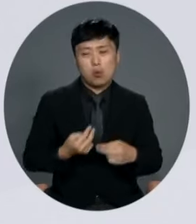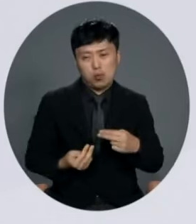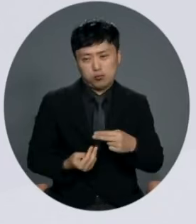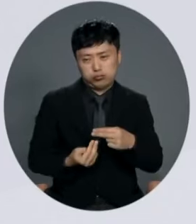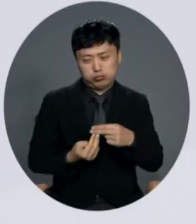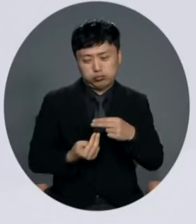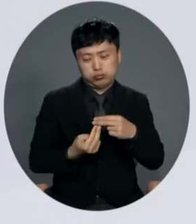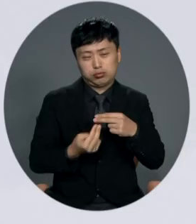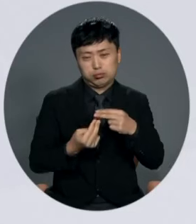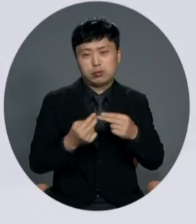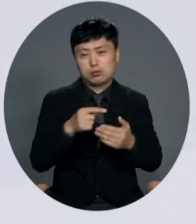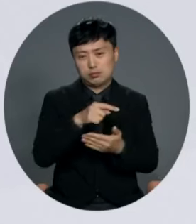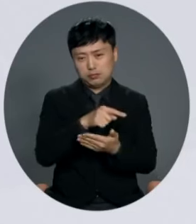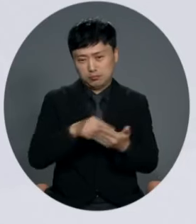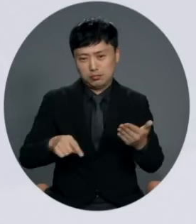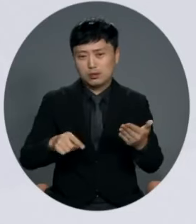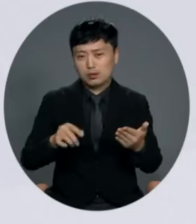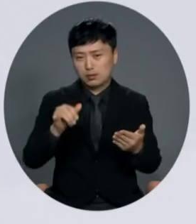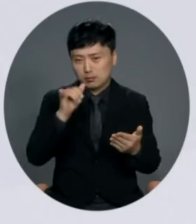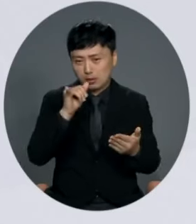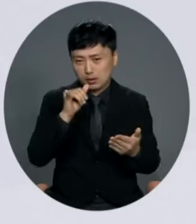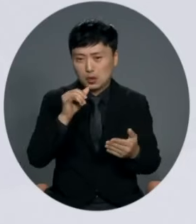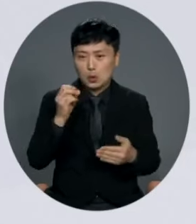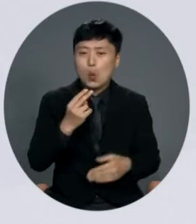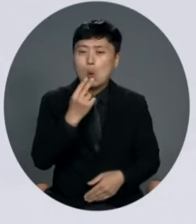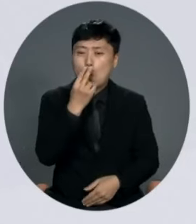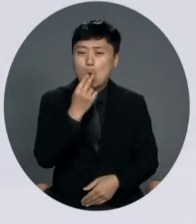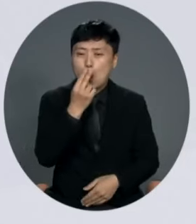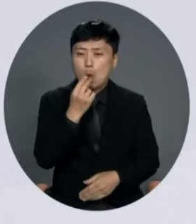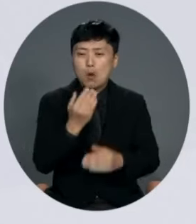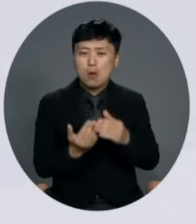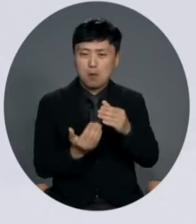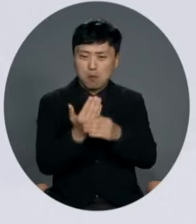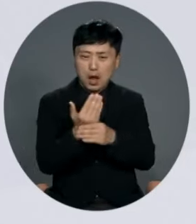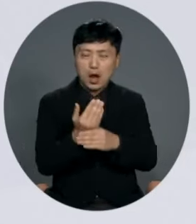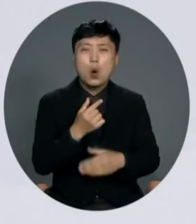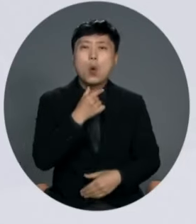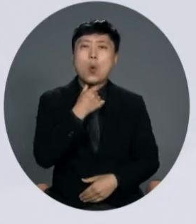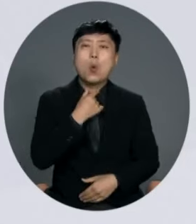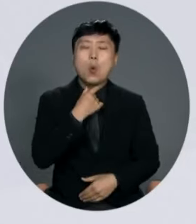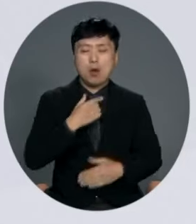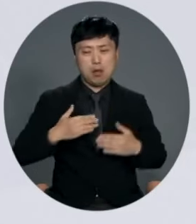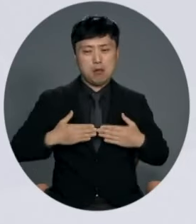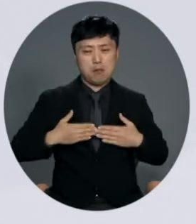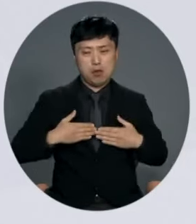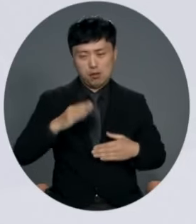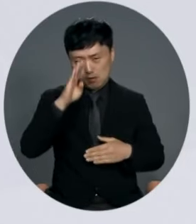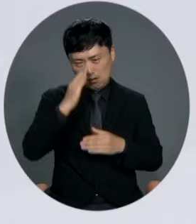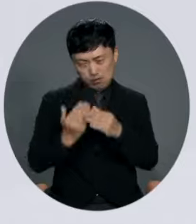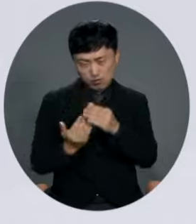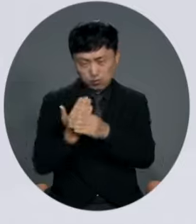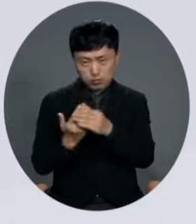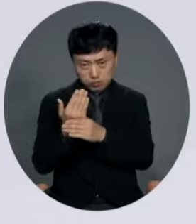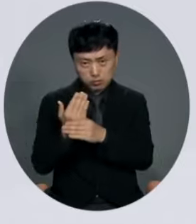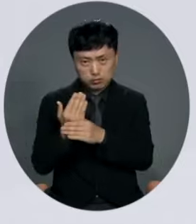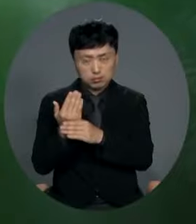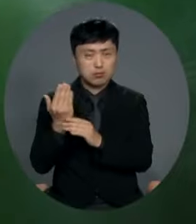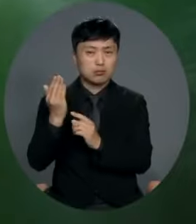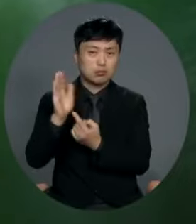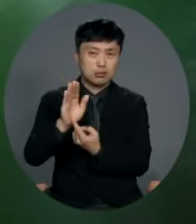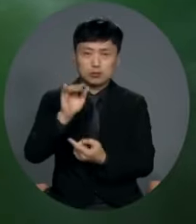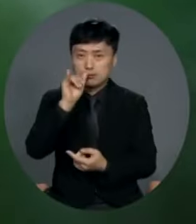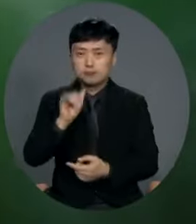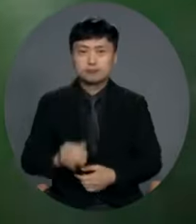데미지를 입는다고 알려져 있거든요 그니까 이제 염증 반응이라 아니면 호흡기 질환이 더 많이 생긴다고 현재까지 연구 결과는 보고되어